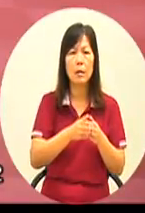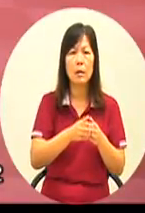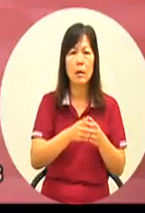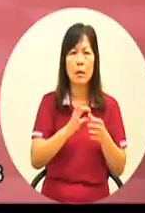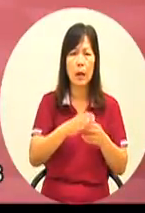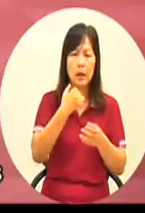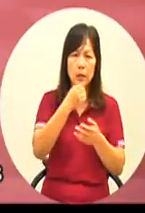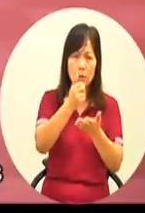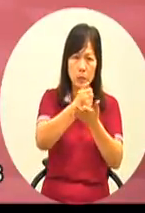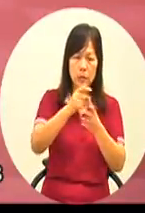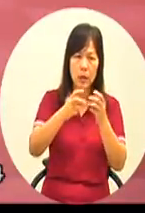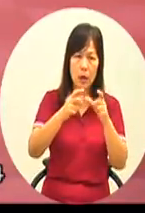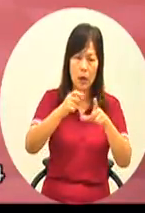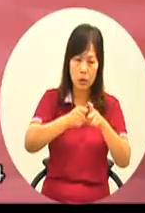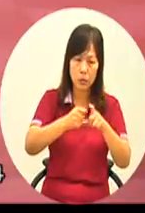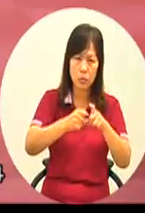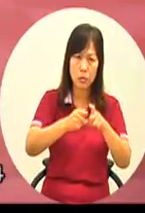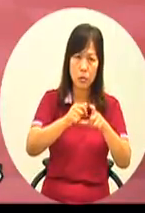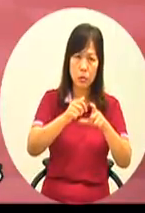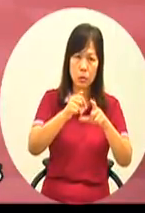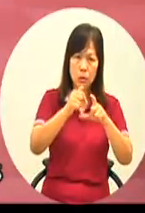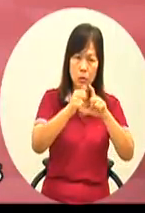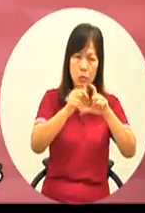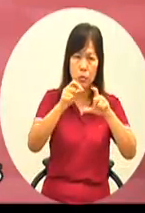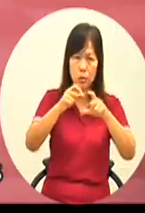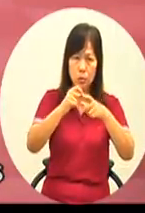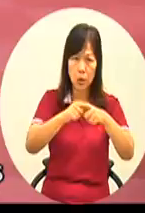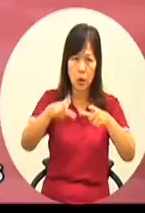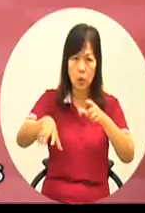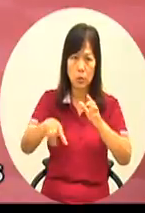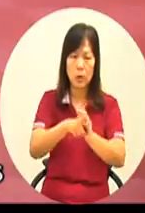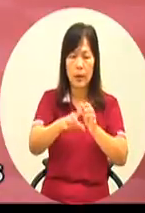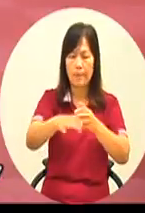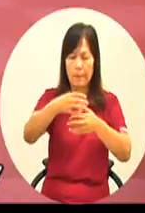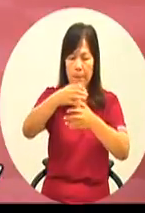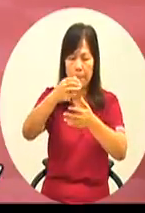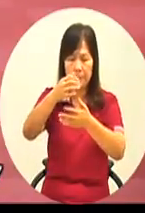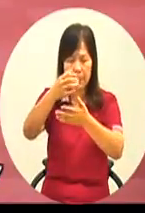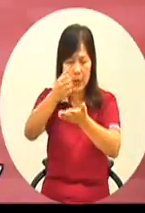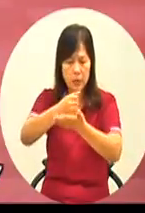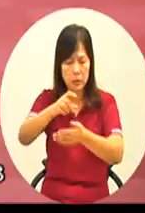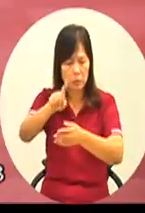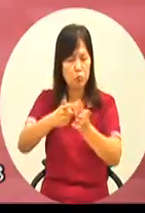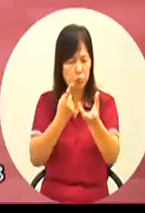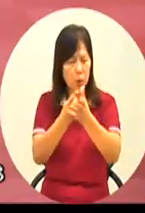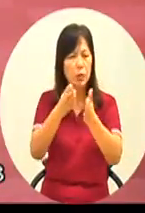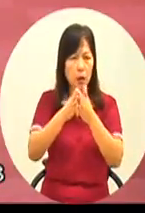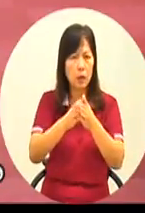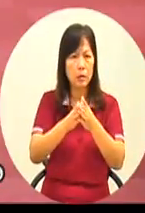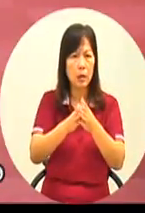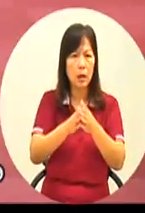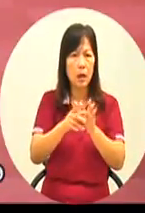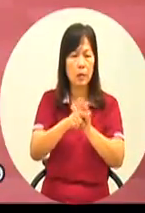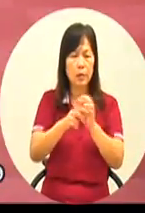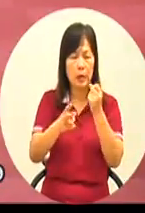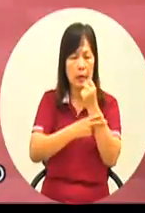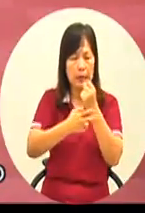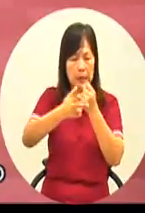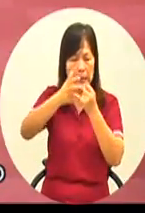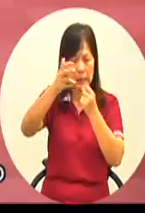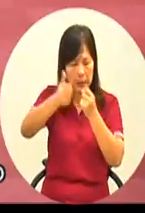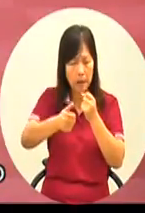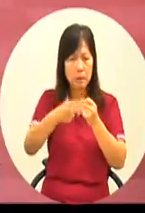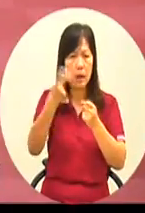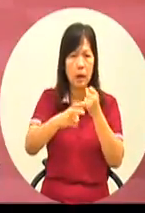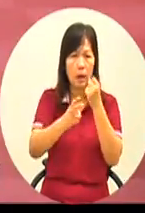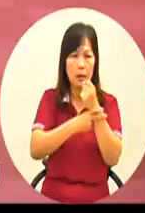请你们的区公所，鼓山区公所，区公所是不能缺席的，他应该来参与，因为他有里干事，好，他们也有